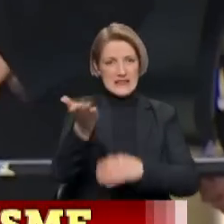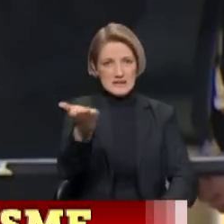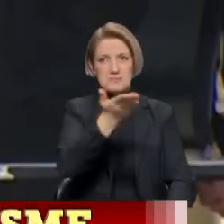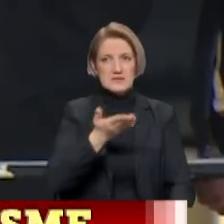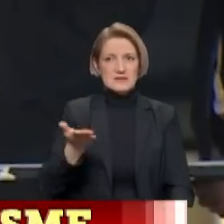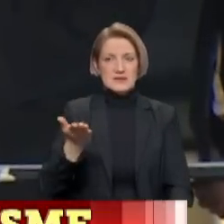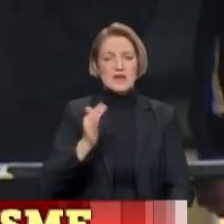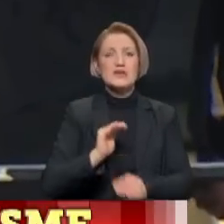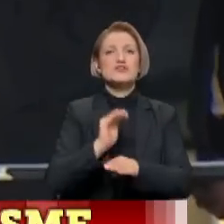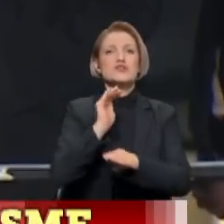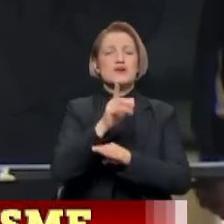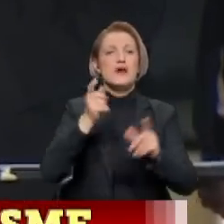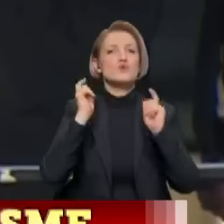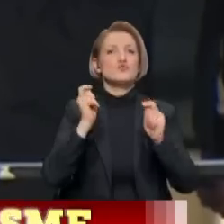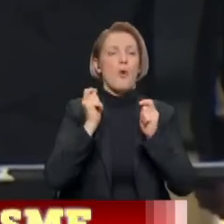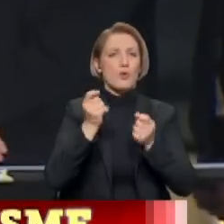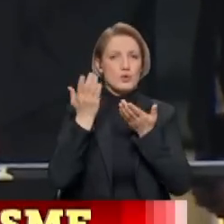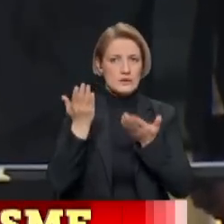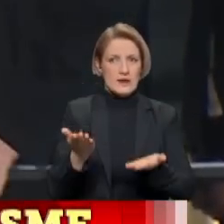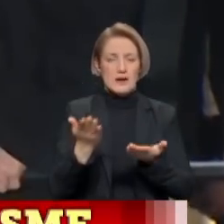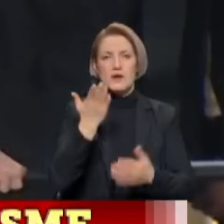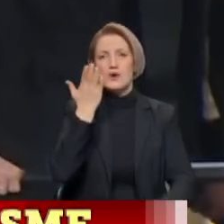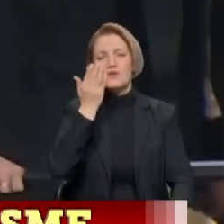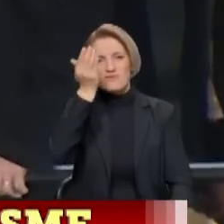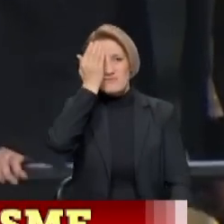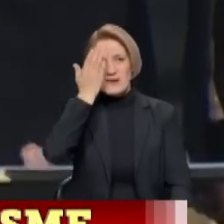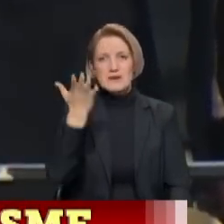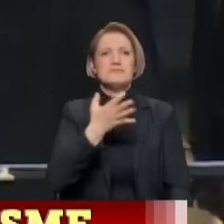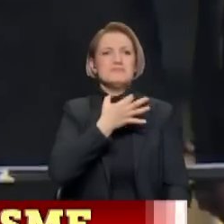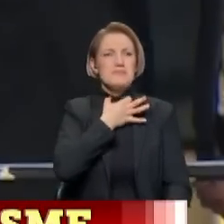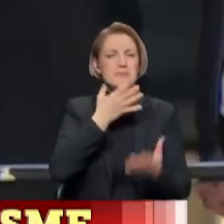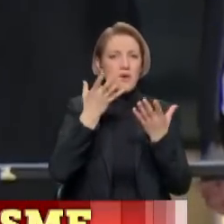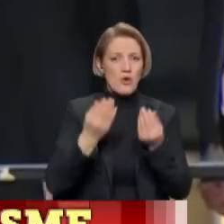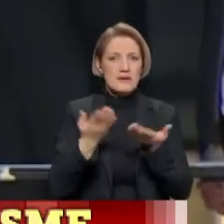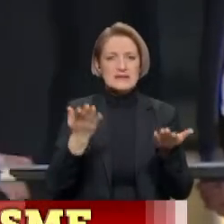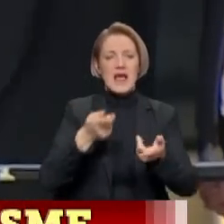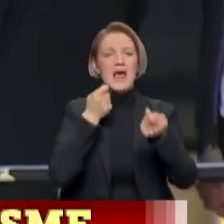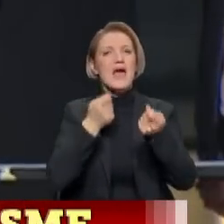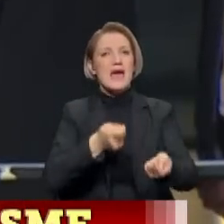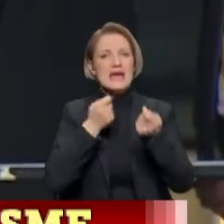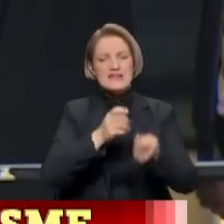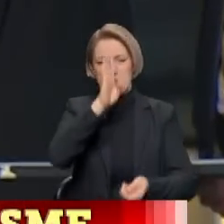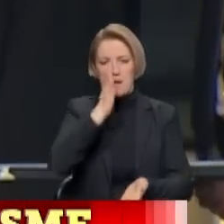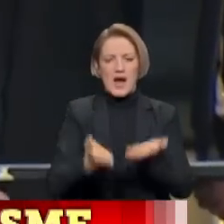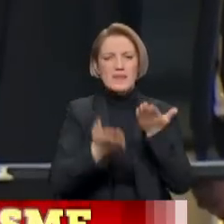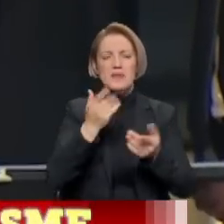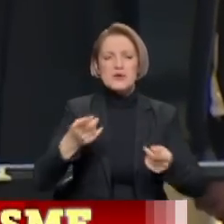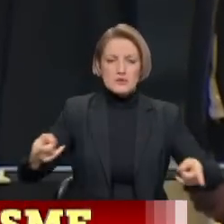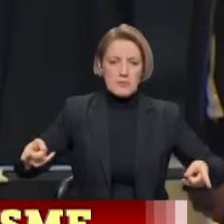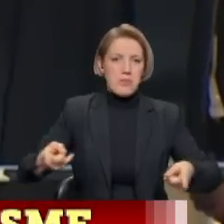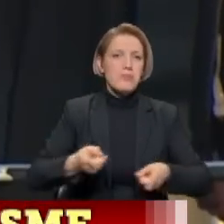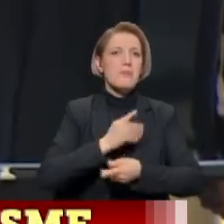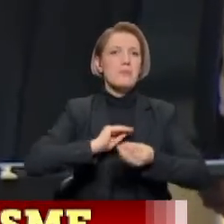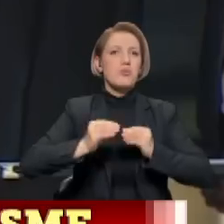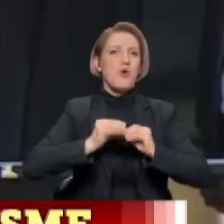milletimizin yaşadığı zorluklar, yoksullaşması, eğitimden adalete birçok